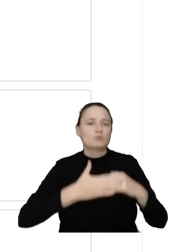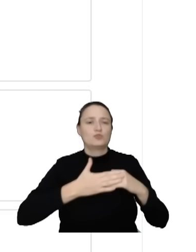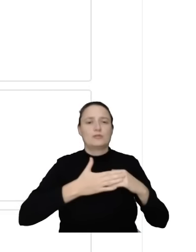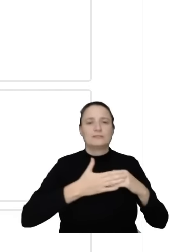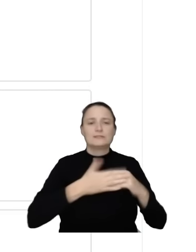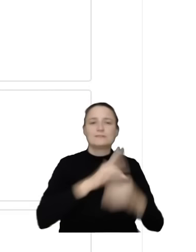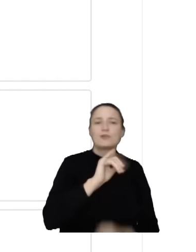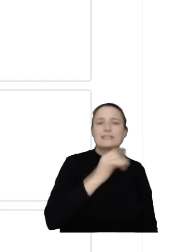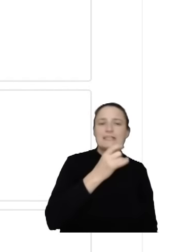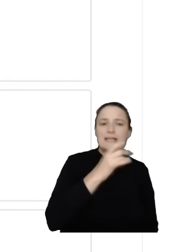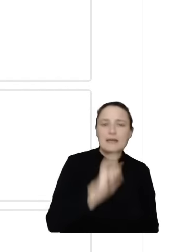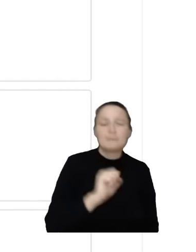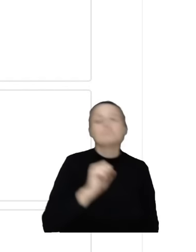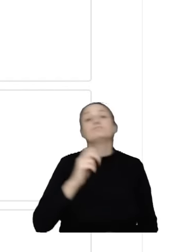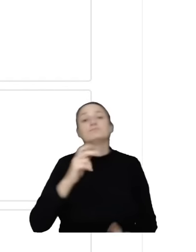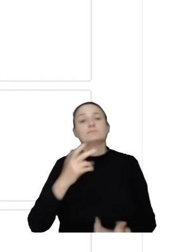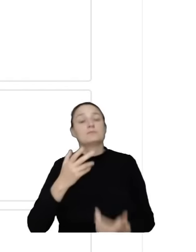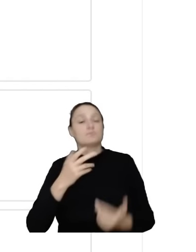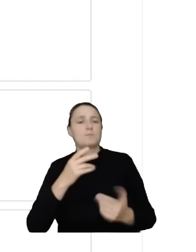rozwiniemy ten wątek.